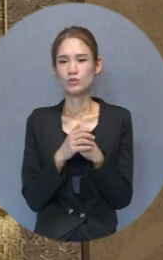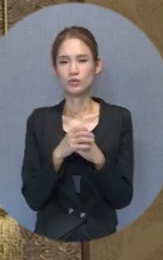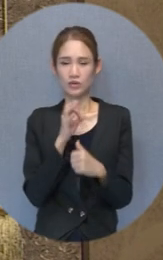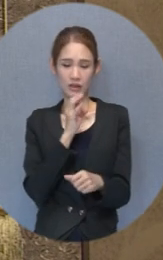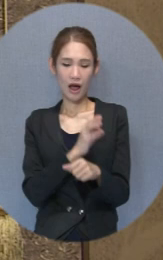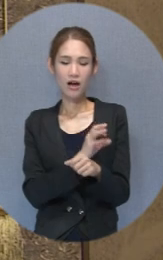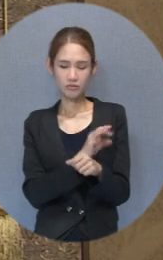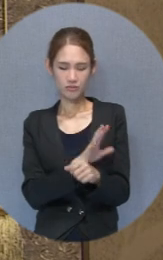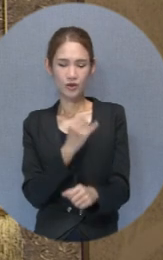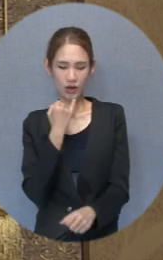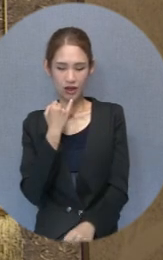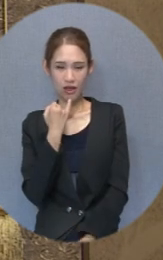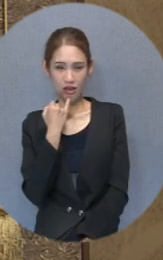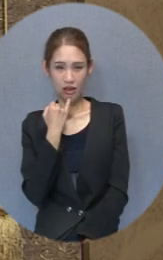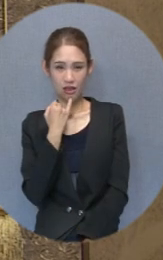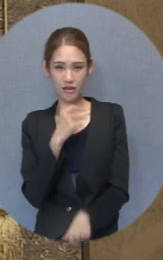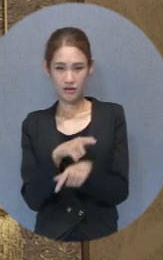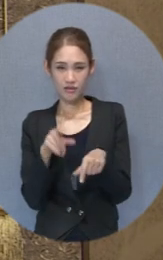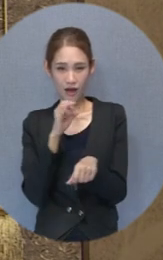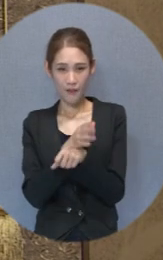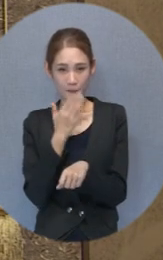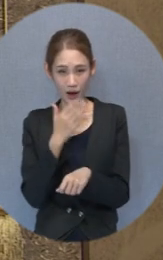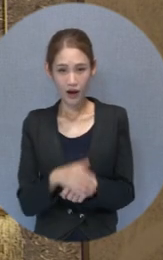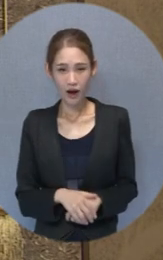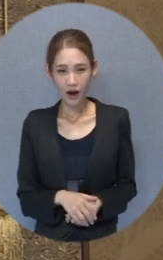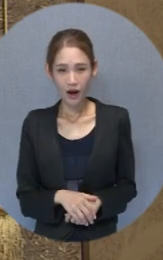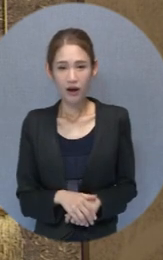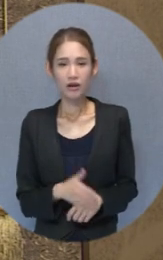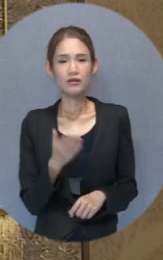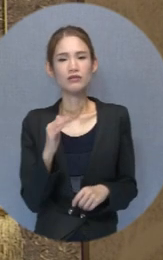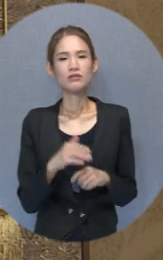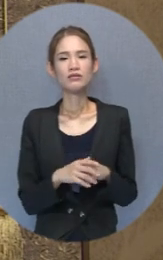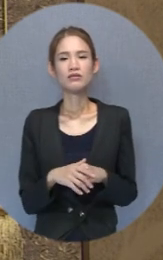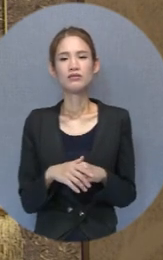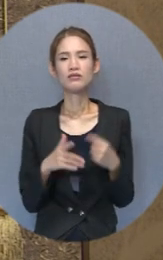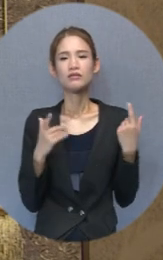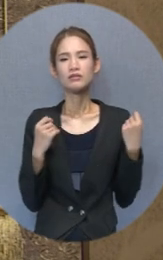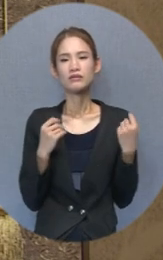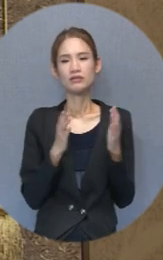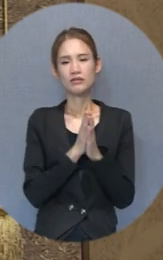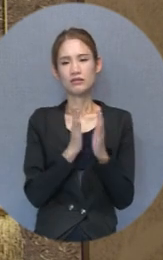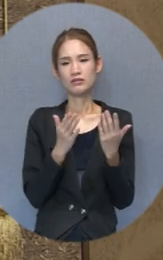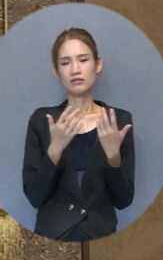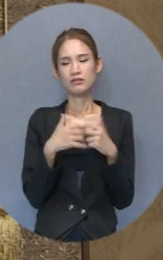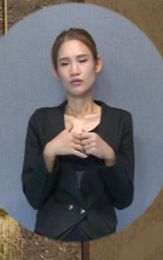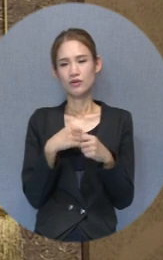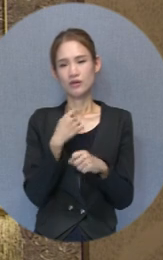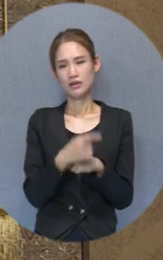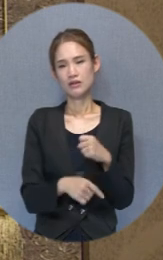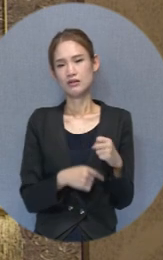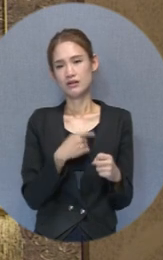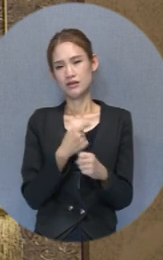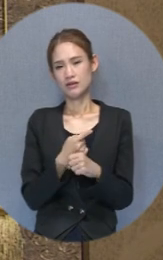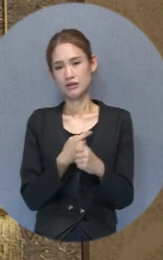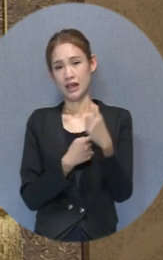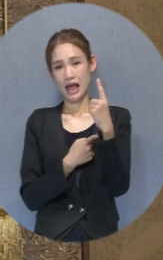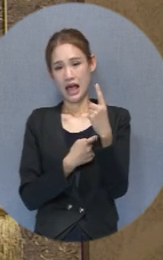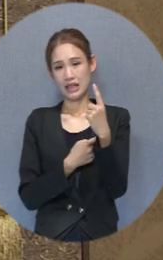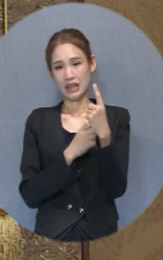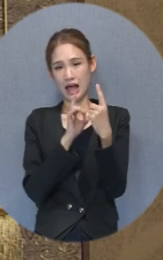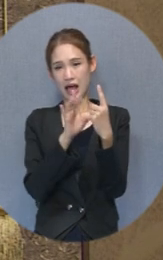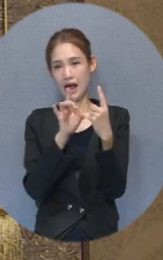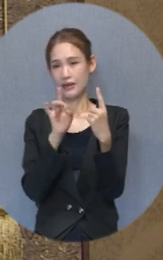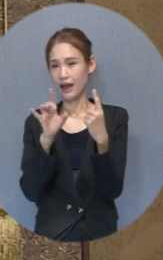네. 네, 흔하게 구할 수 있어요. 근데 이런 교구제는 저희가 1년에 한 가지씩을